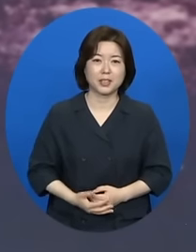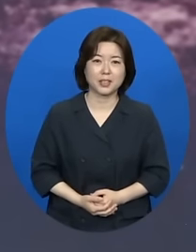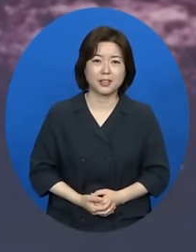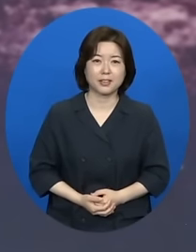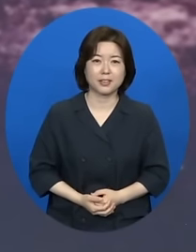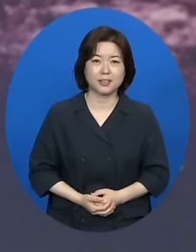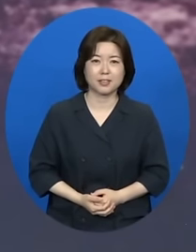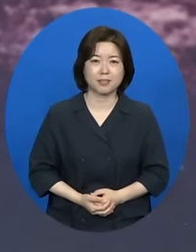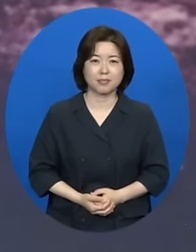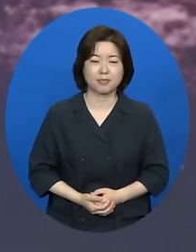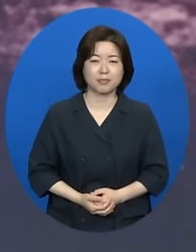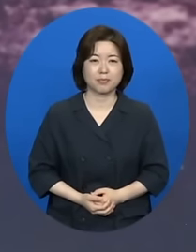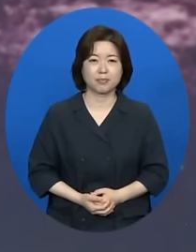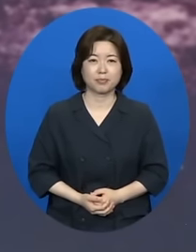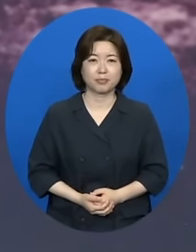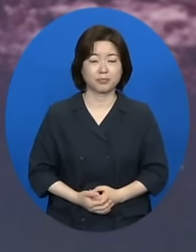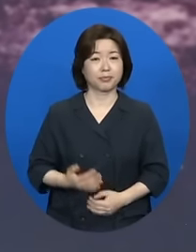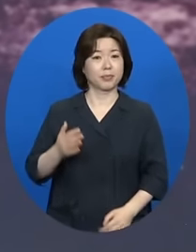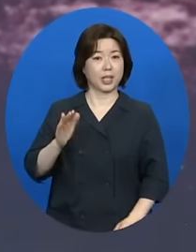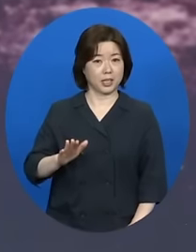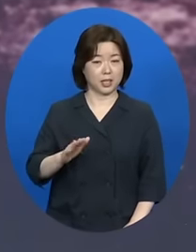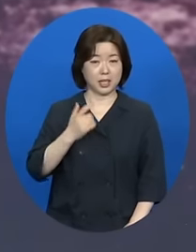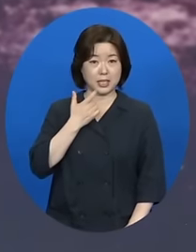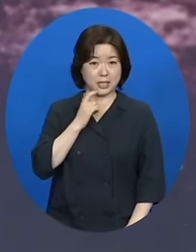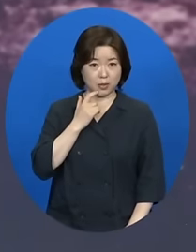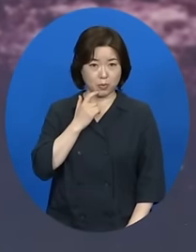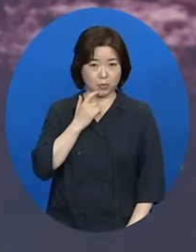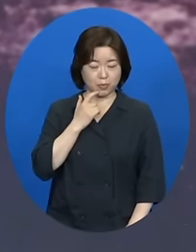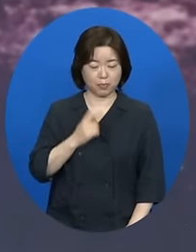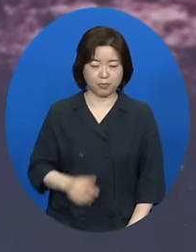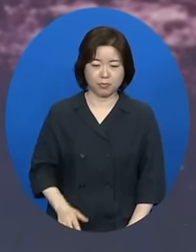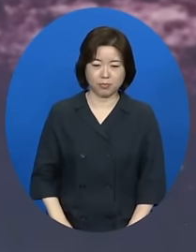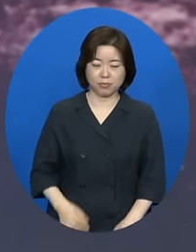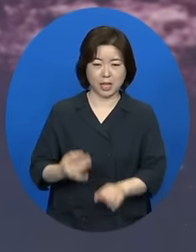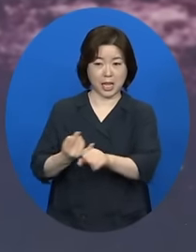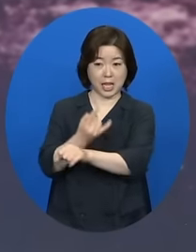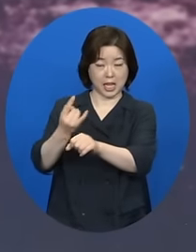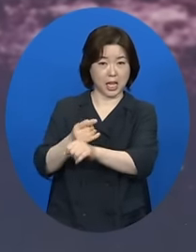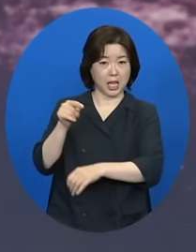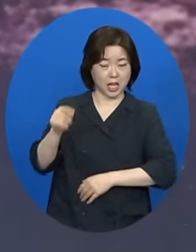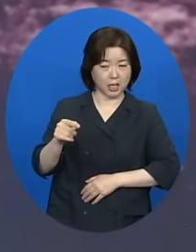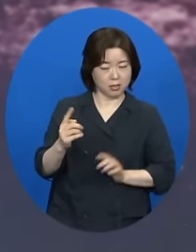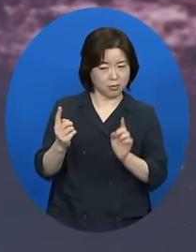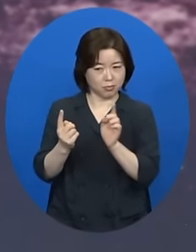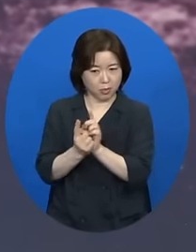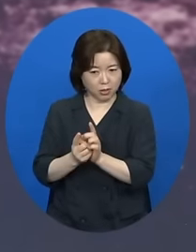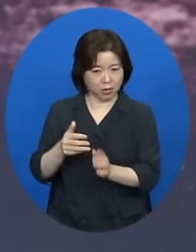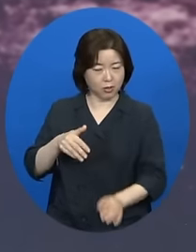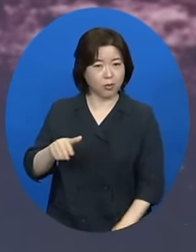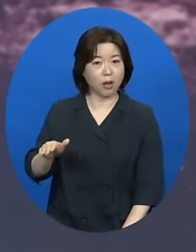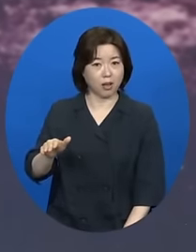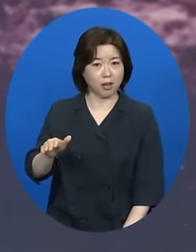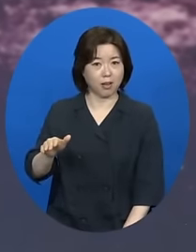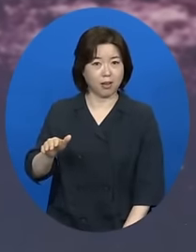없습니다. 그런데 이 야곱은요, 굳이 에서를 찾아가겠다라고 하는 거예요.